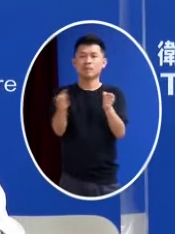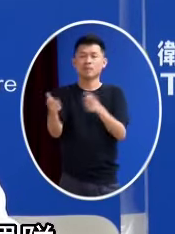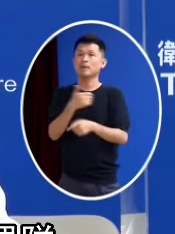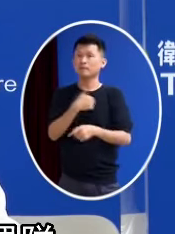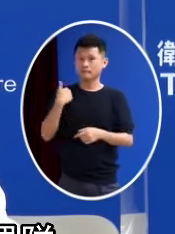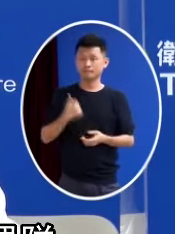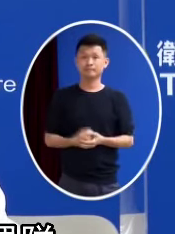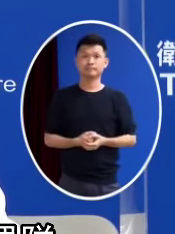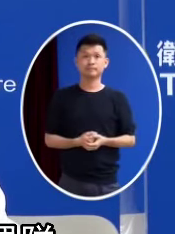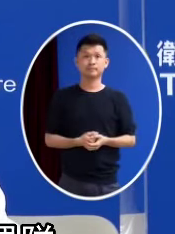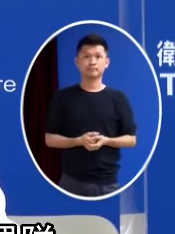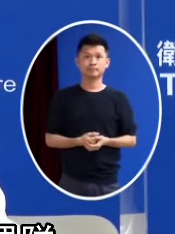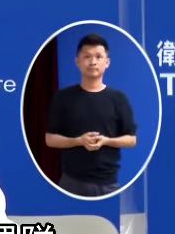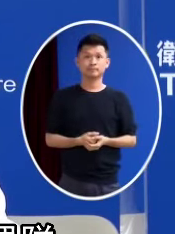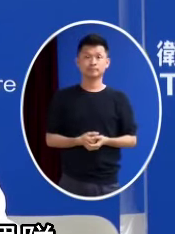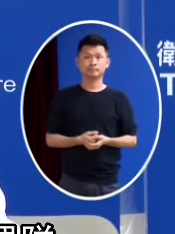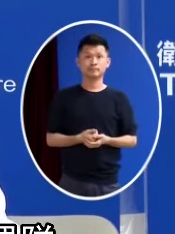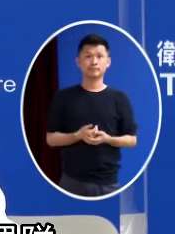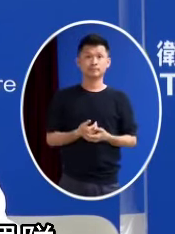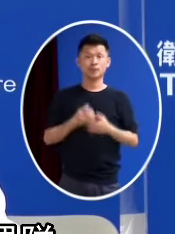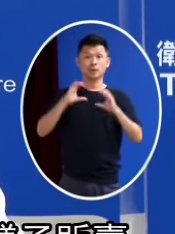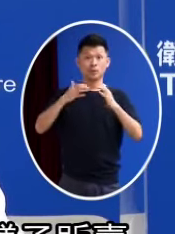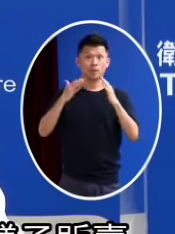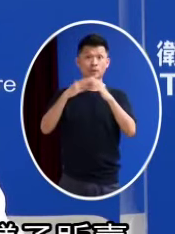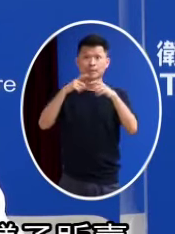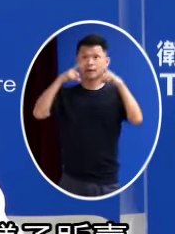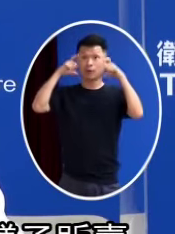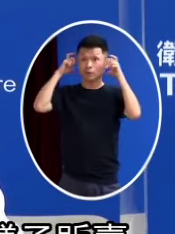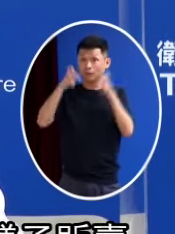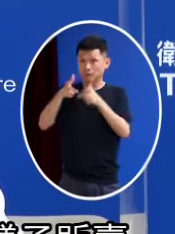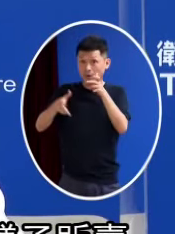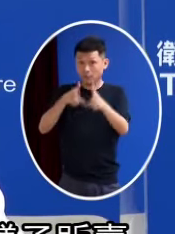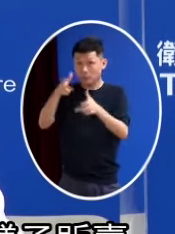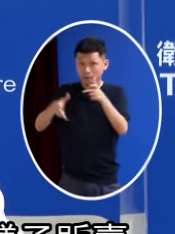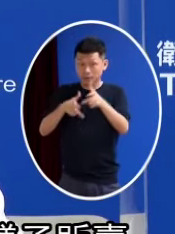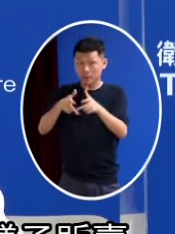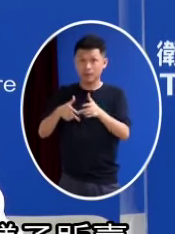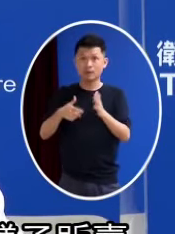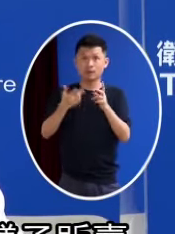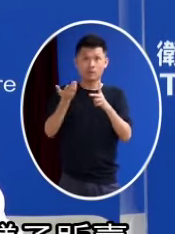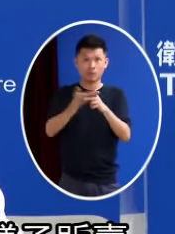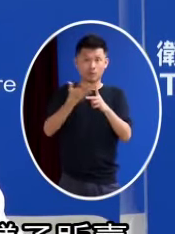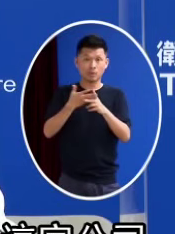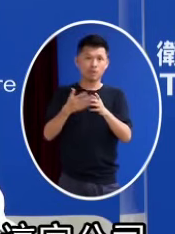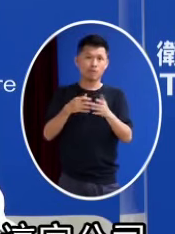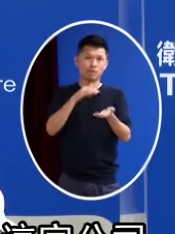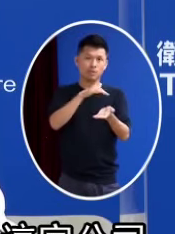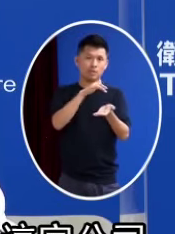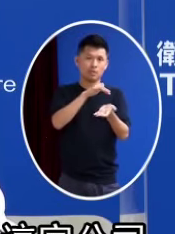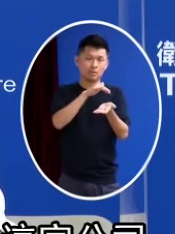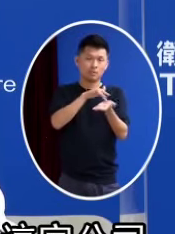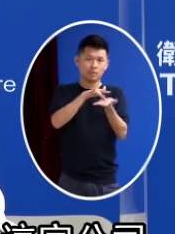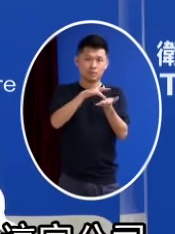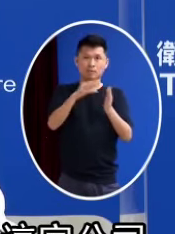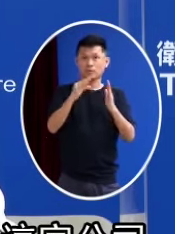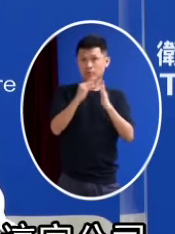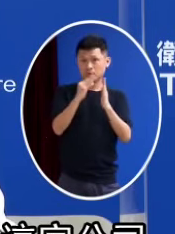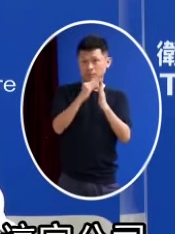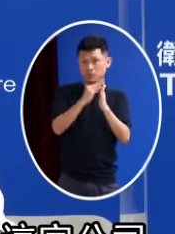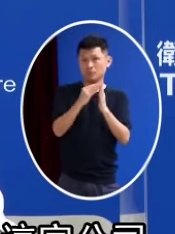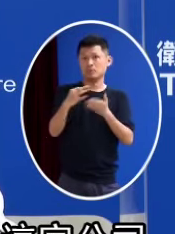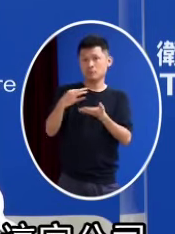说有参围到我们的国家口罩队到这个药局或实名制这样的一个贩卖，到目前我们查出来就